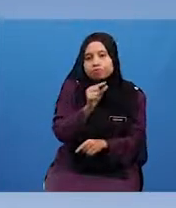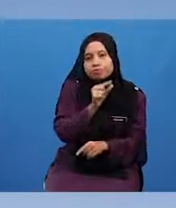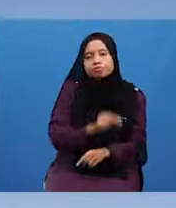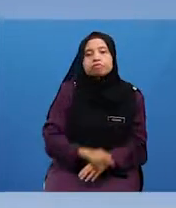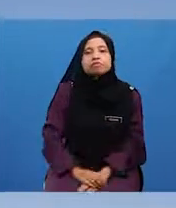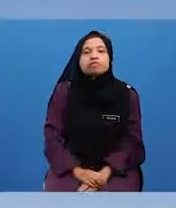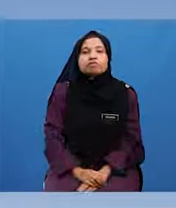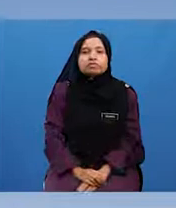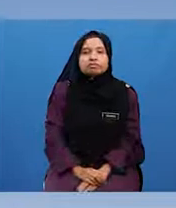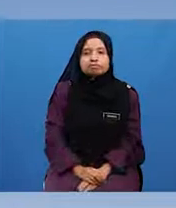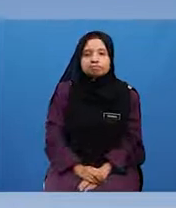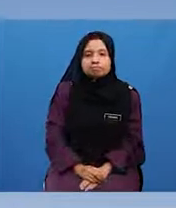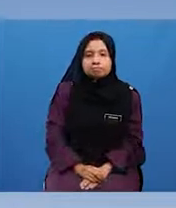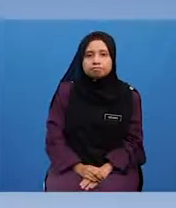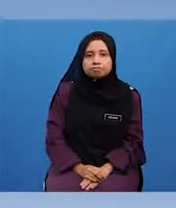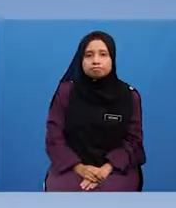A'udzubillahi